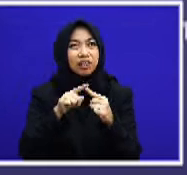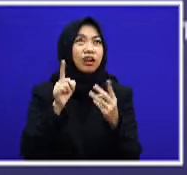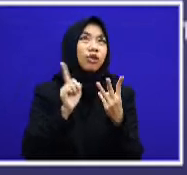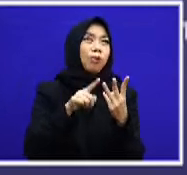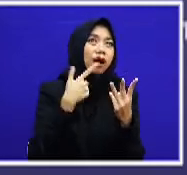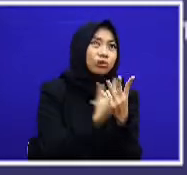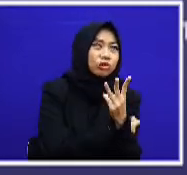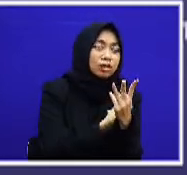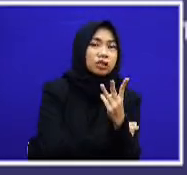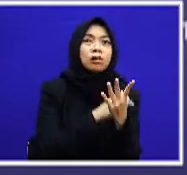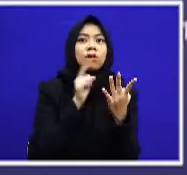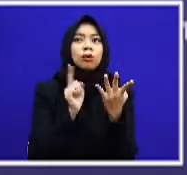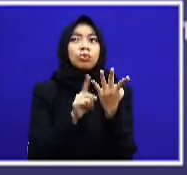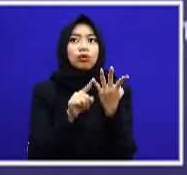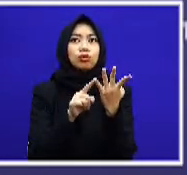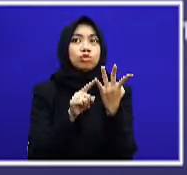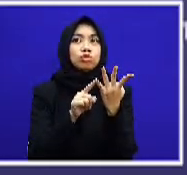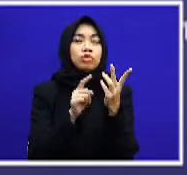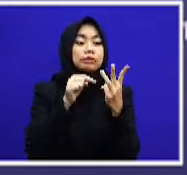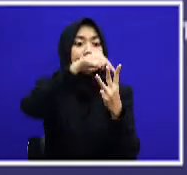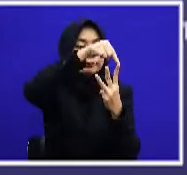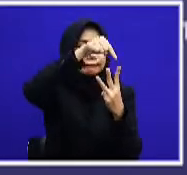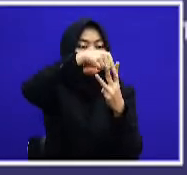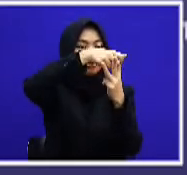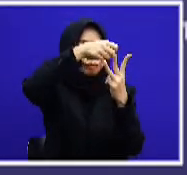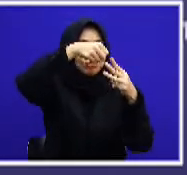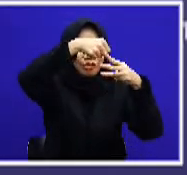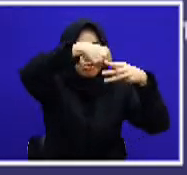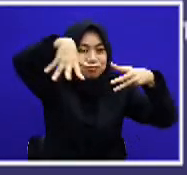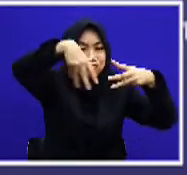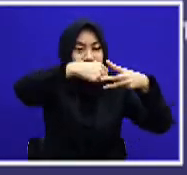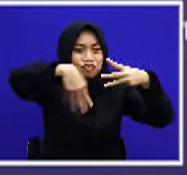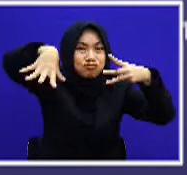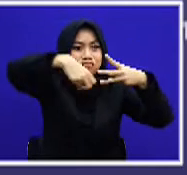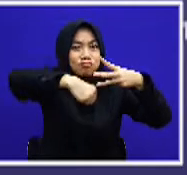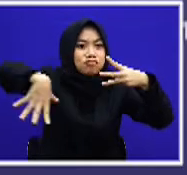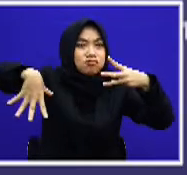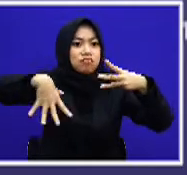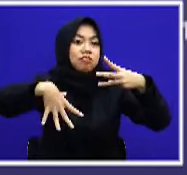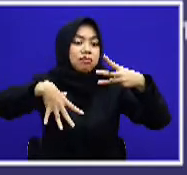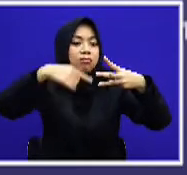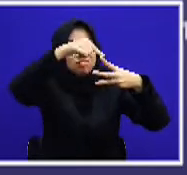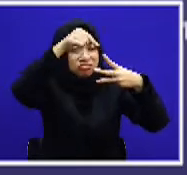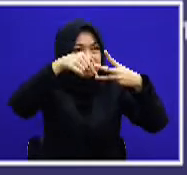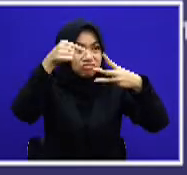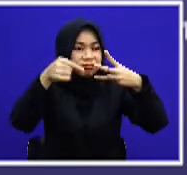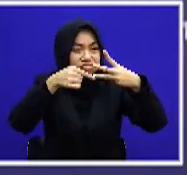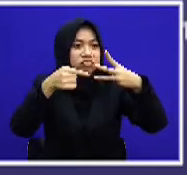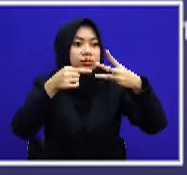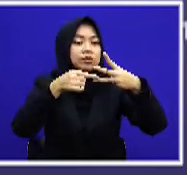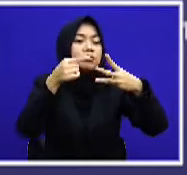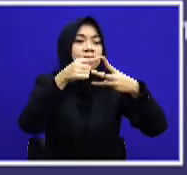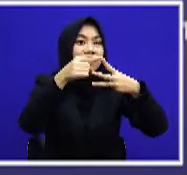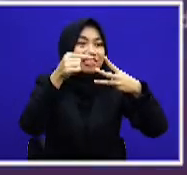vaksinasi, dan di masing-masing kebijakan itu juga sudah banyak instrumen yang dibuat. Nah, salah satu kita untuk bisa maju dengan